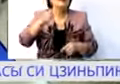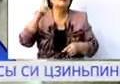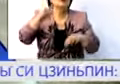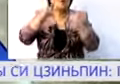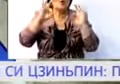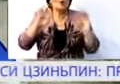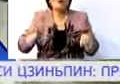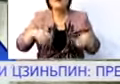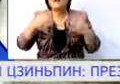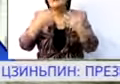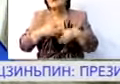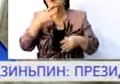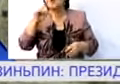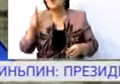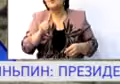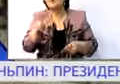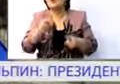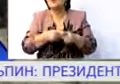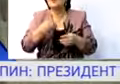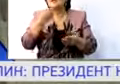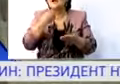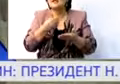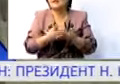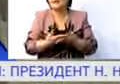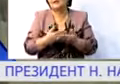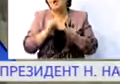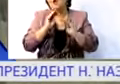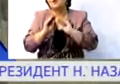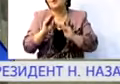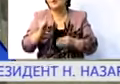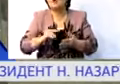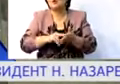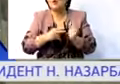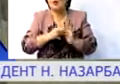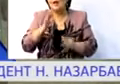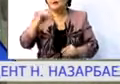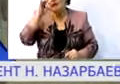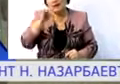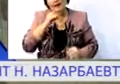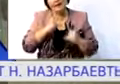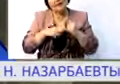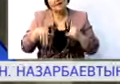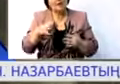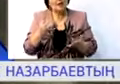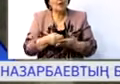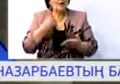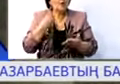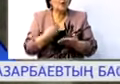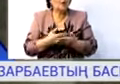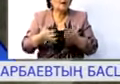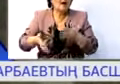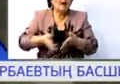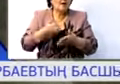және технологиялар музейіне осындай жәдігерлерді топтастыру жайы көзделген. Сондай ақ Қазақстан жерінен табылған құнды